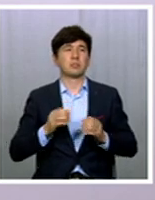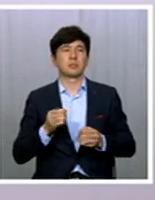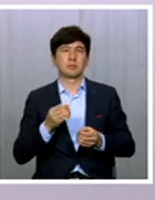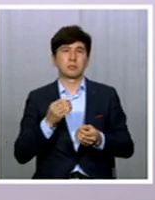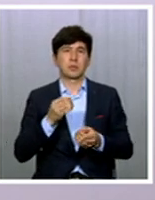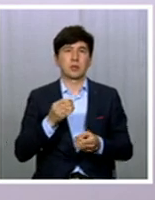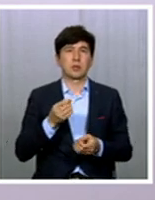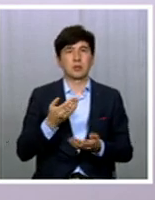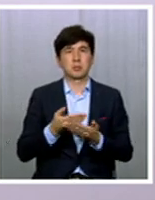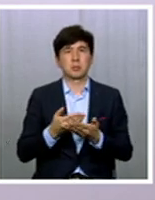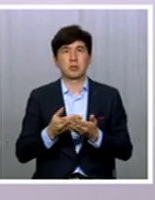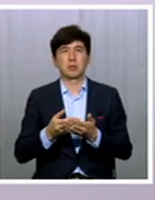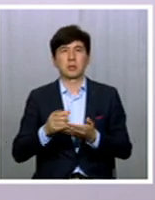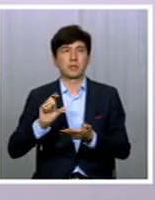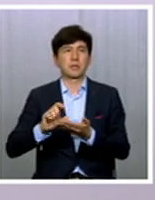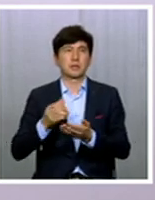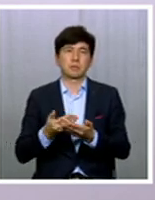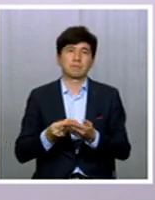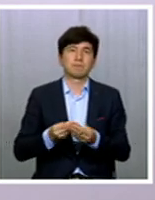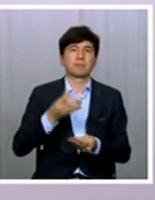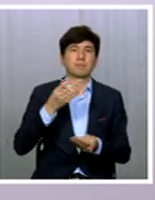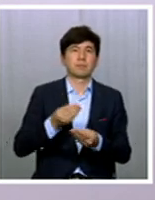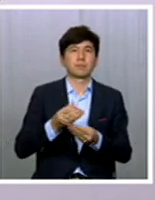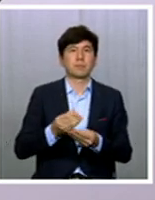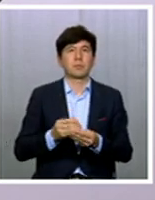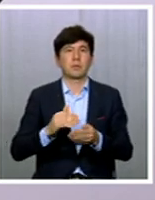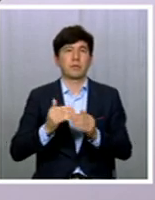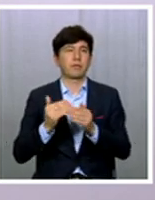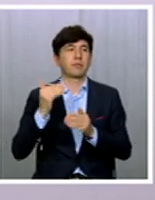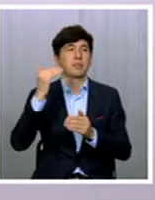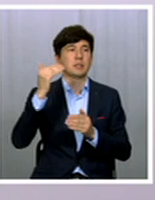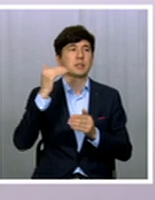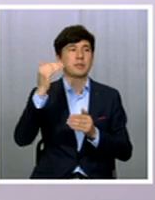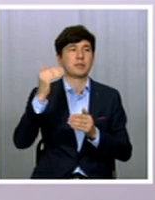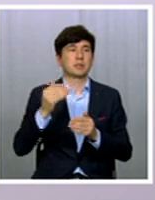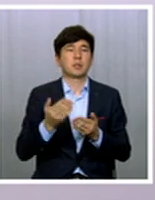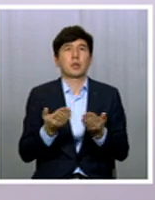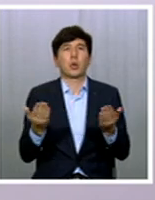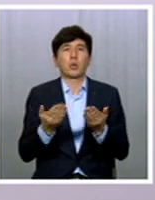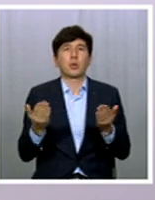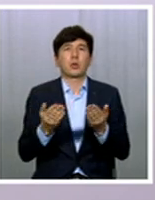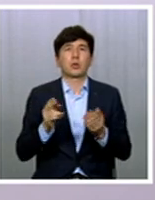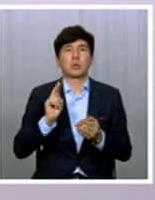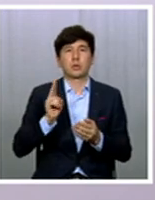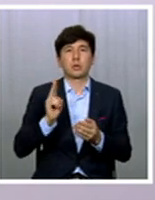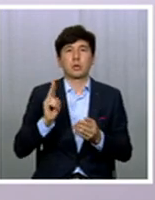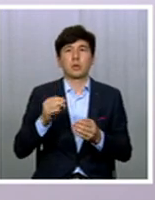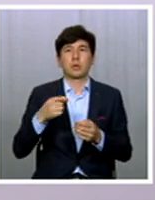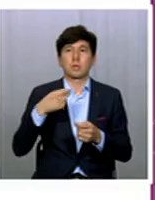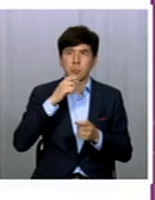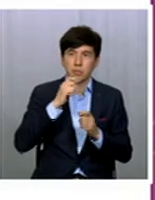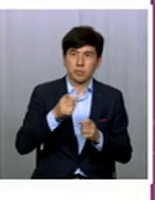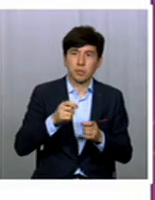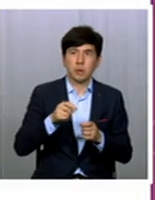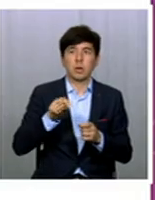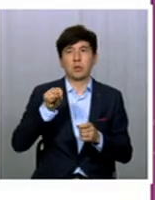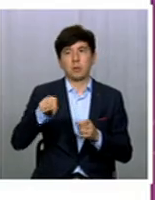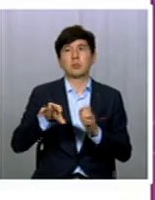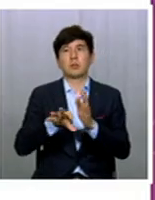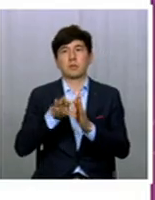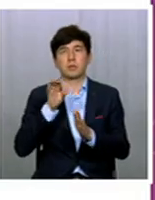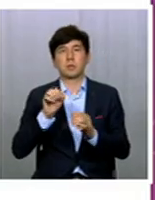көтеріле отырып, негізгі ең жоғарғы бағаны қай мекеме тағайындайды, немесе қай компания тағайындаса,